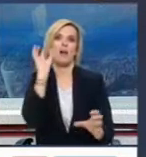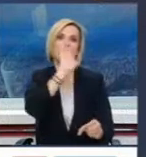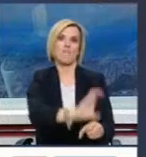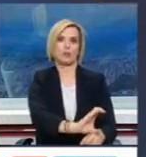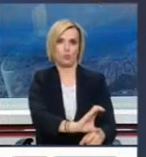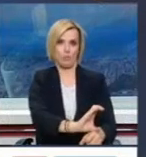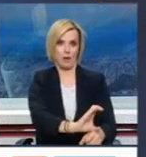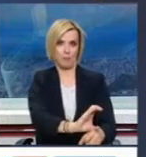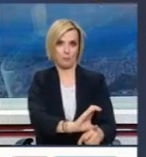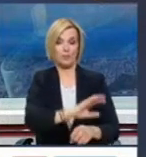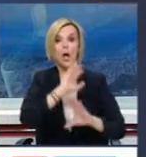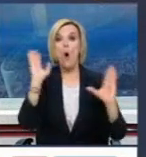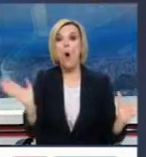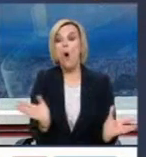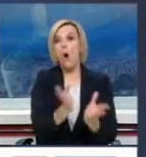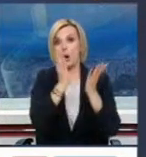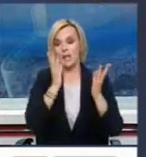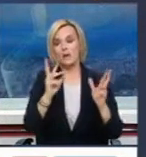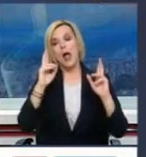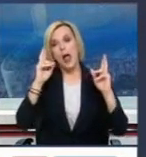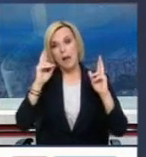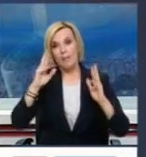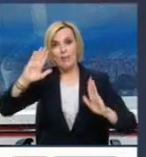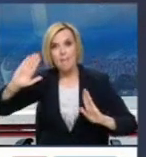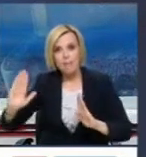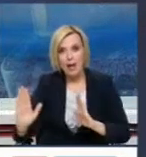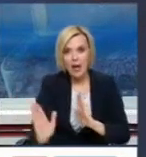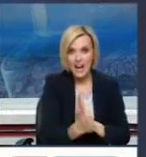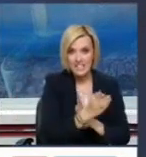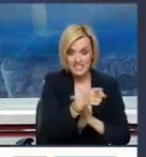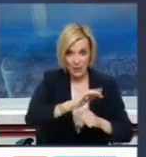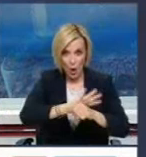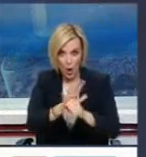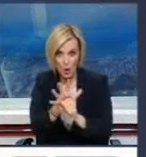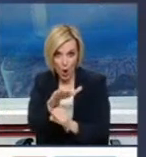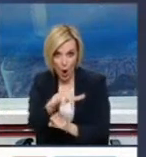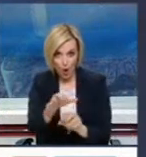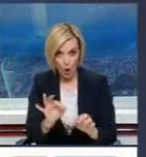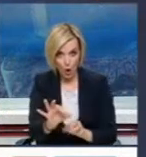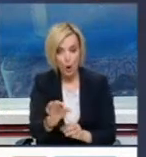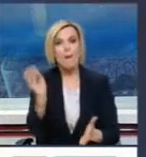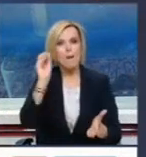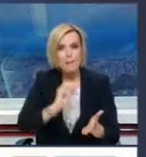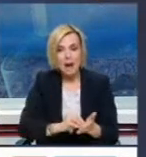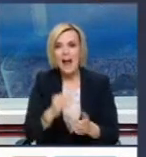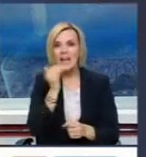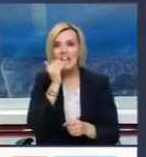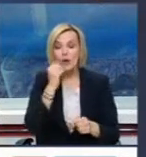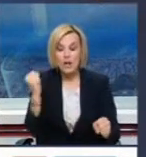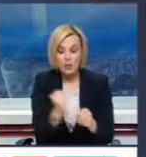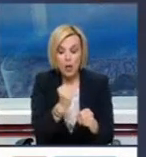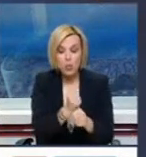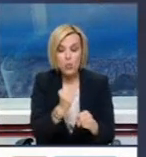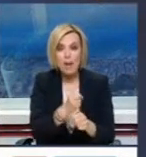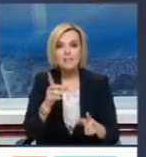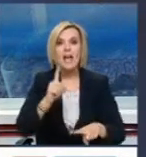καλό η επιδημία περάσει, αμέσως να βάλουμε μπρος ξανά την ελληνική οικονομία. Και